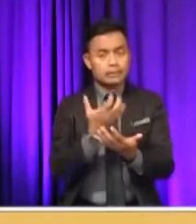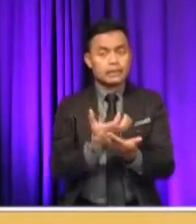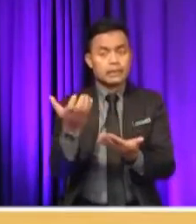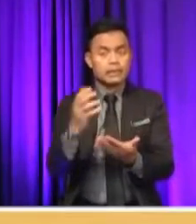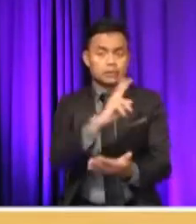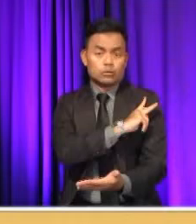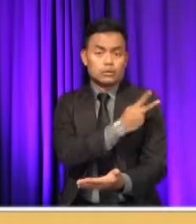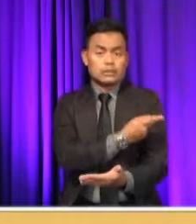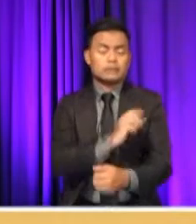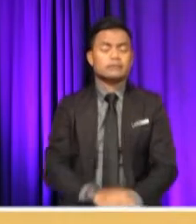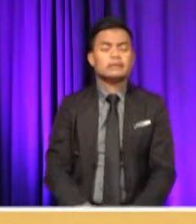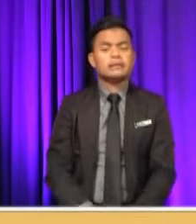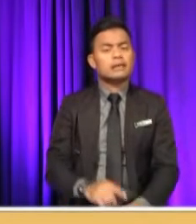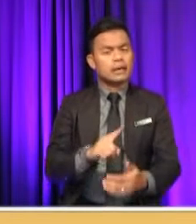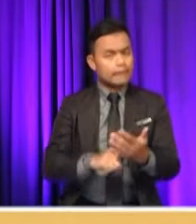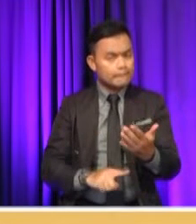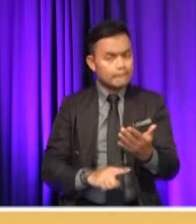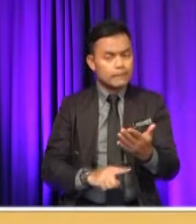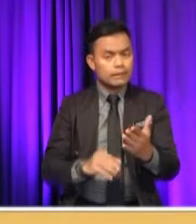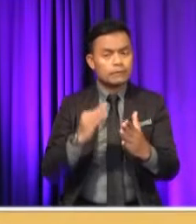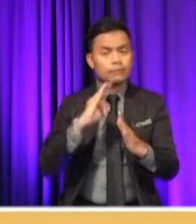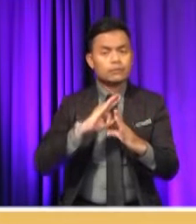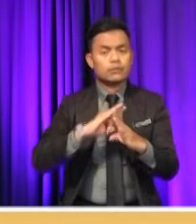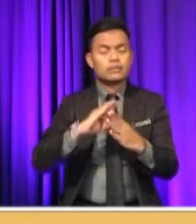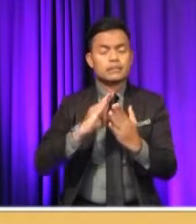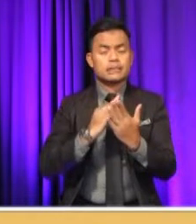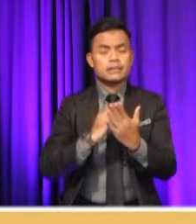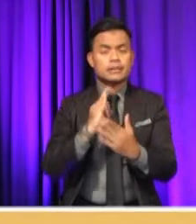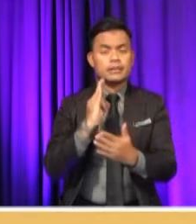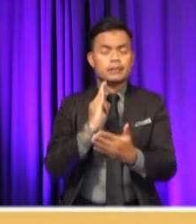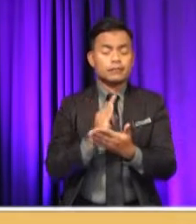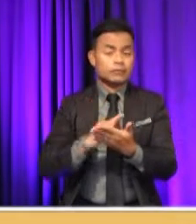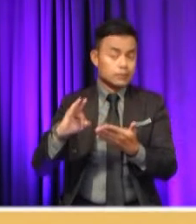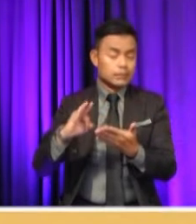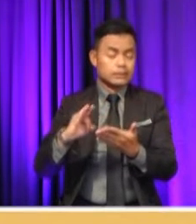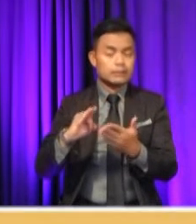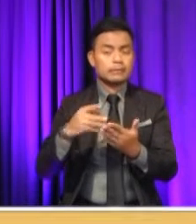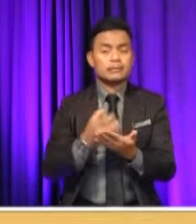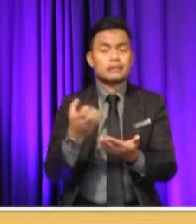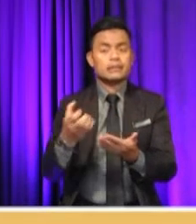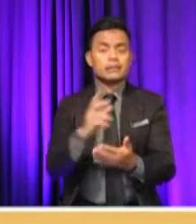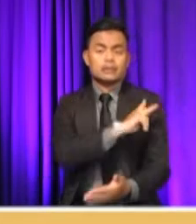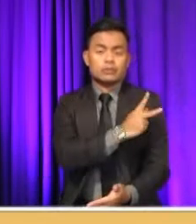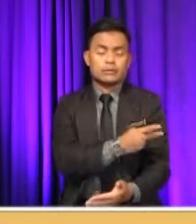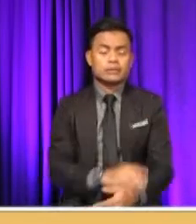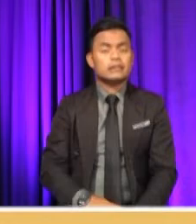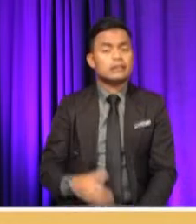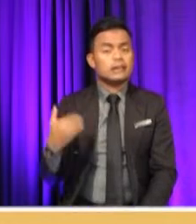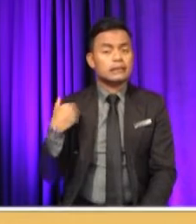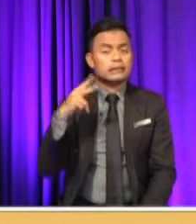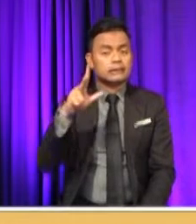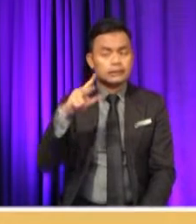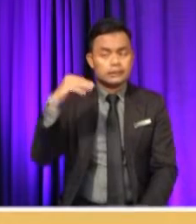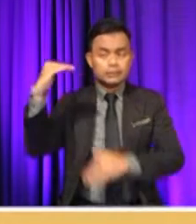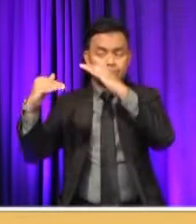kuasa? Bekalan kuasa ni dia berfungsi untuk membekalkan kuasa. Okey, ada 3 peringkat utama pembekalan kuasa. Yang